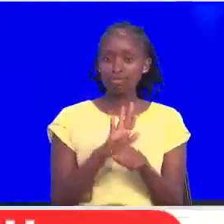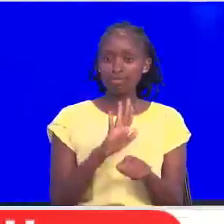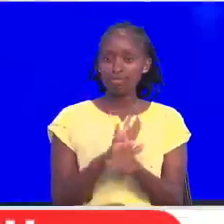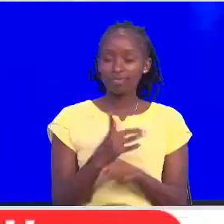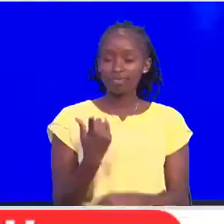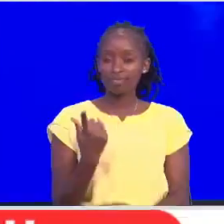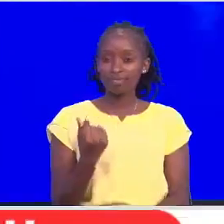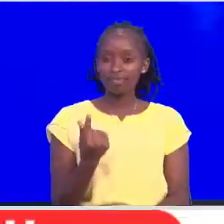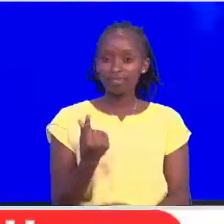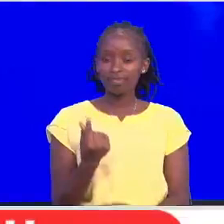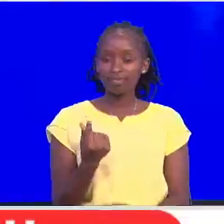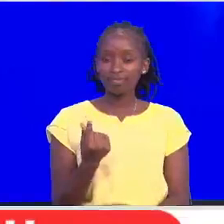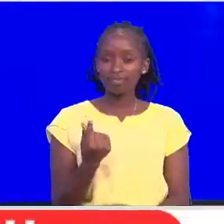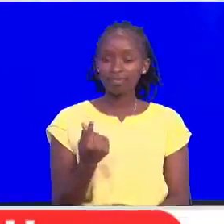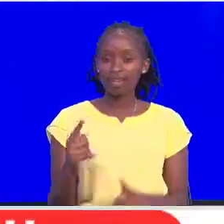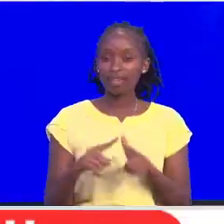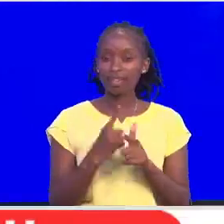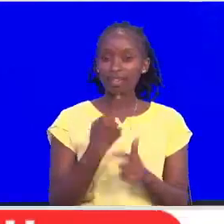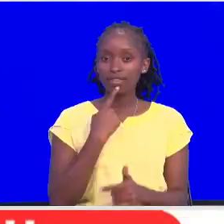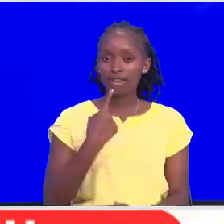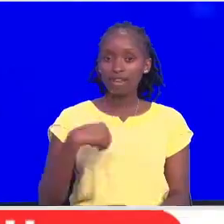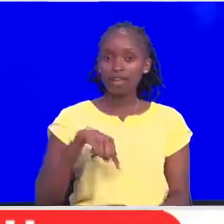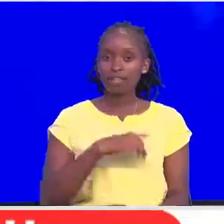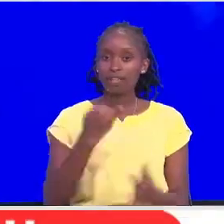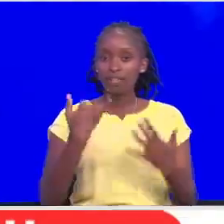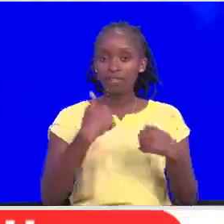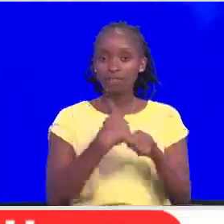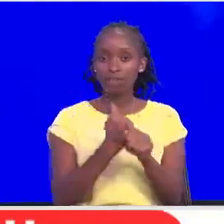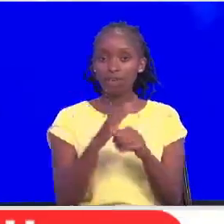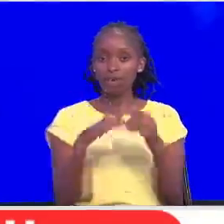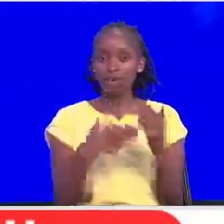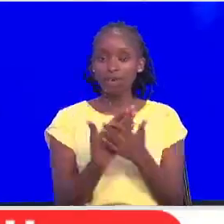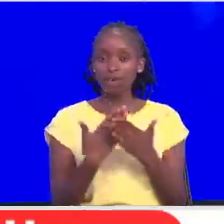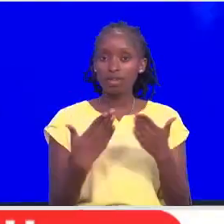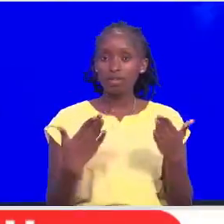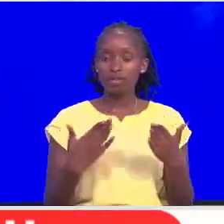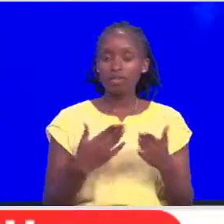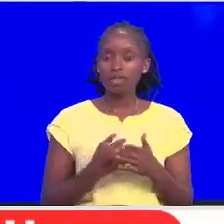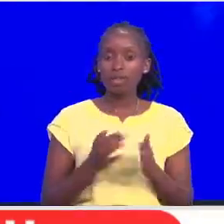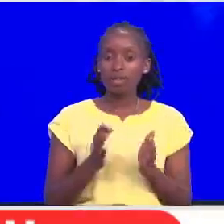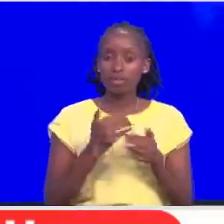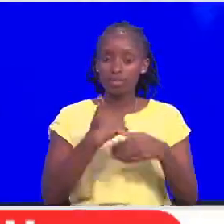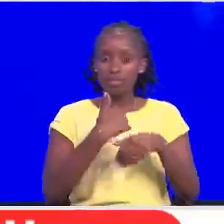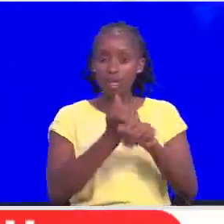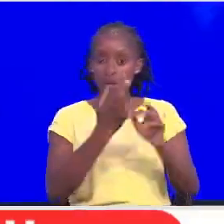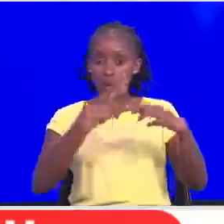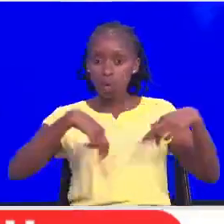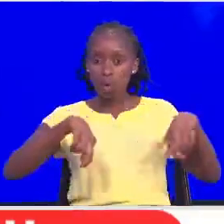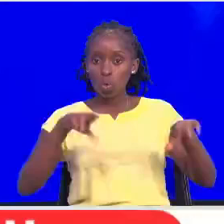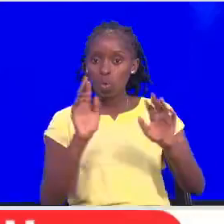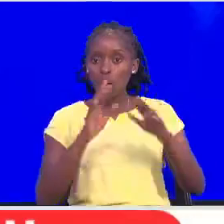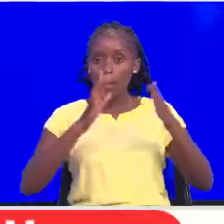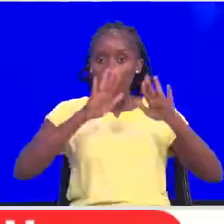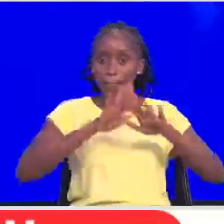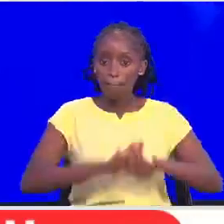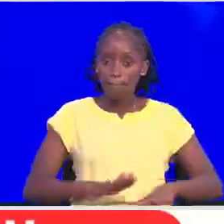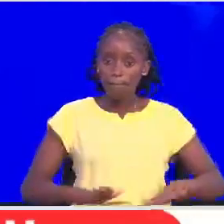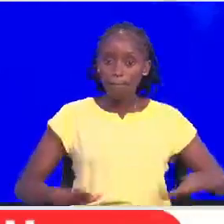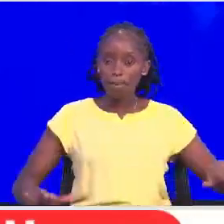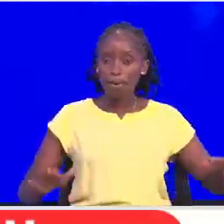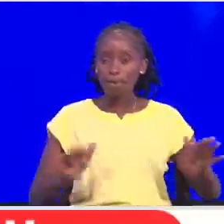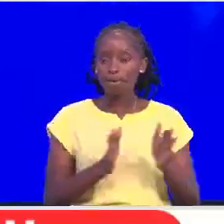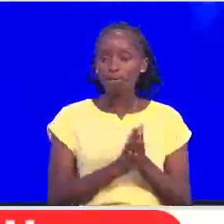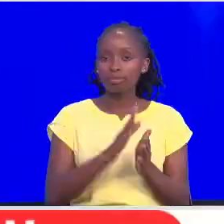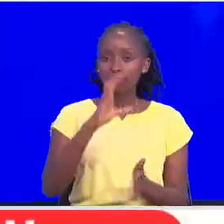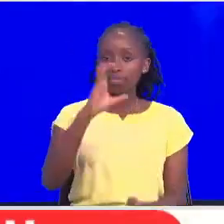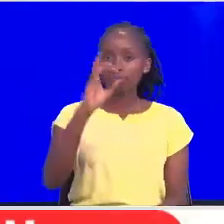huku. Na wanaambiwa mtengeneze budget yenu, mtengeneze mabarabara, mtengeneze masoko, mutengeneze